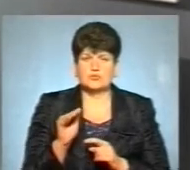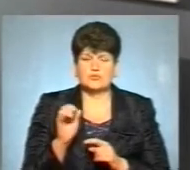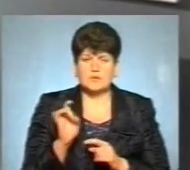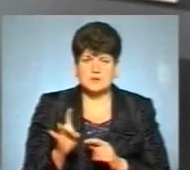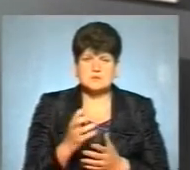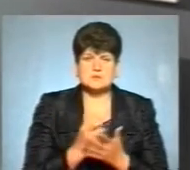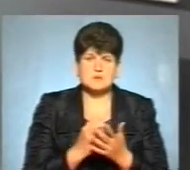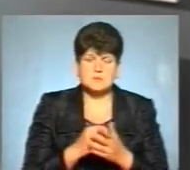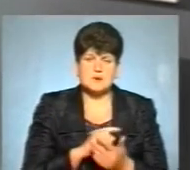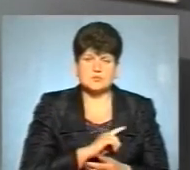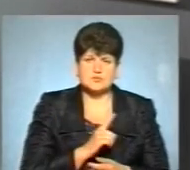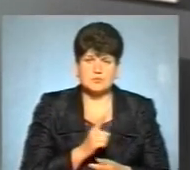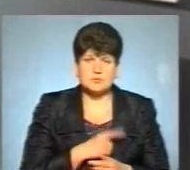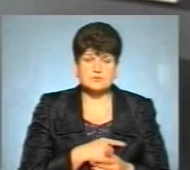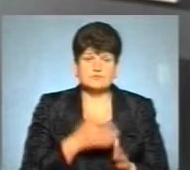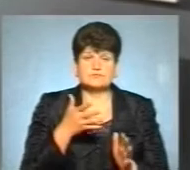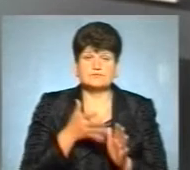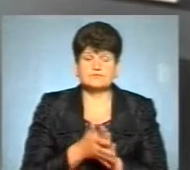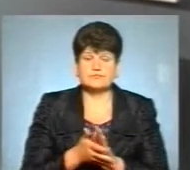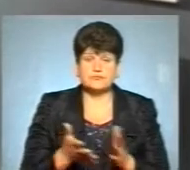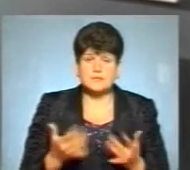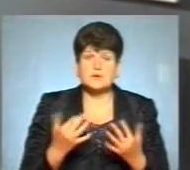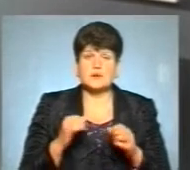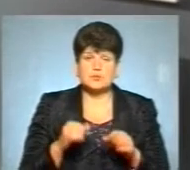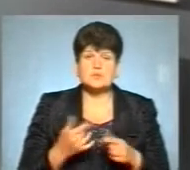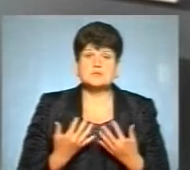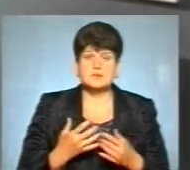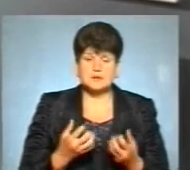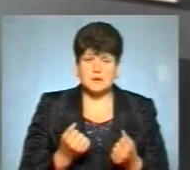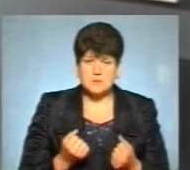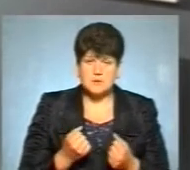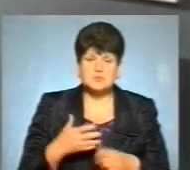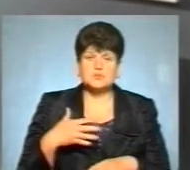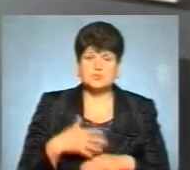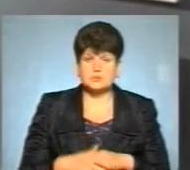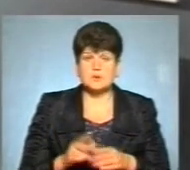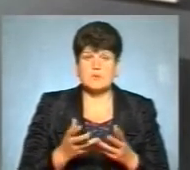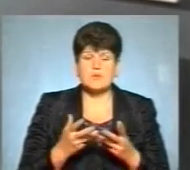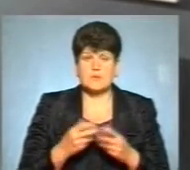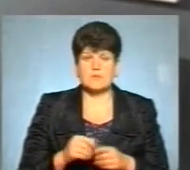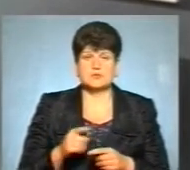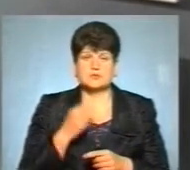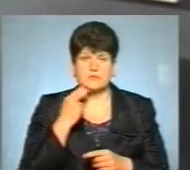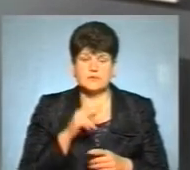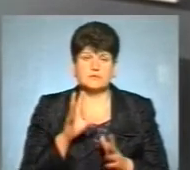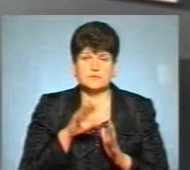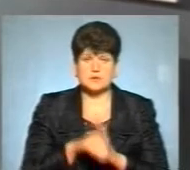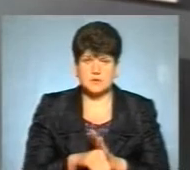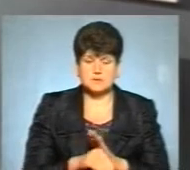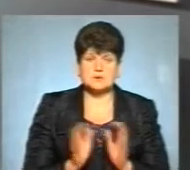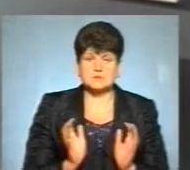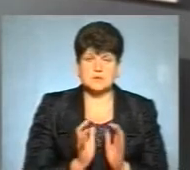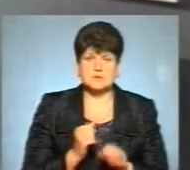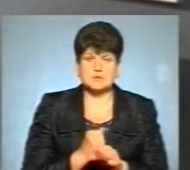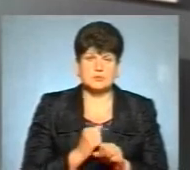запасу міцності в бізнесу вичерпався. Вони стільки могли, стільки тримали. Вони зрозуміли, прорахували, що ефект від вкладення, збереження